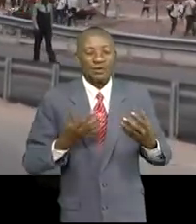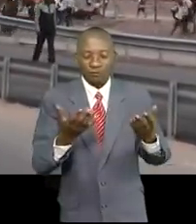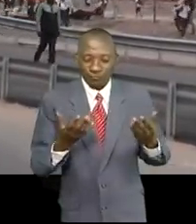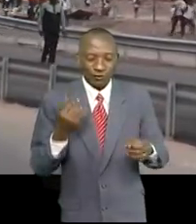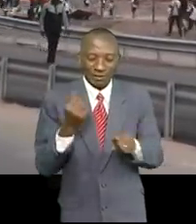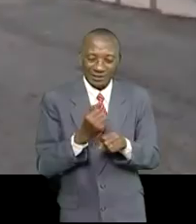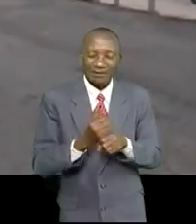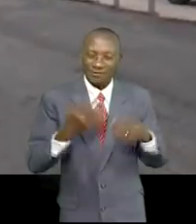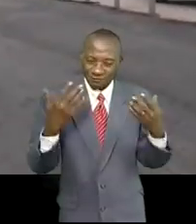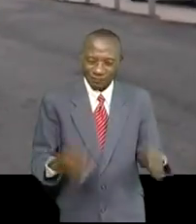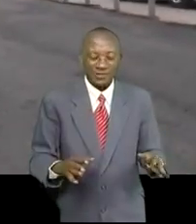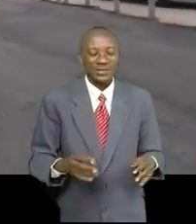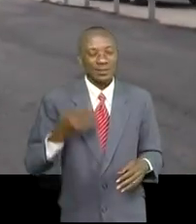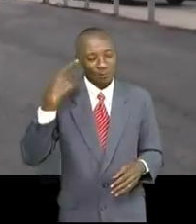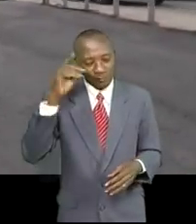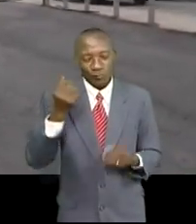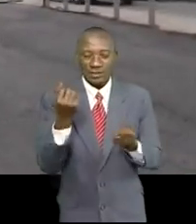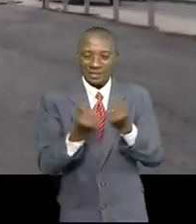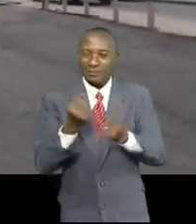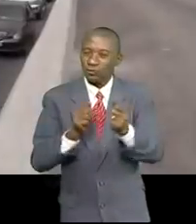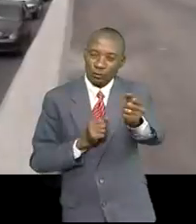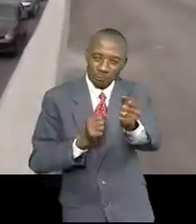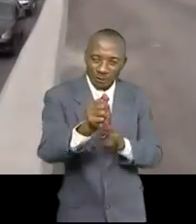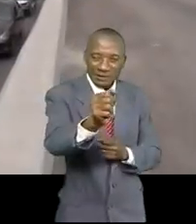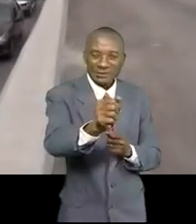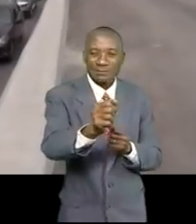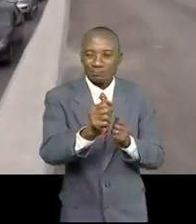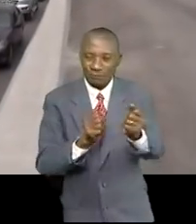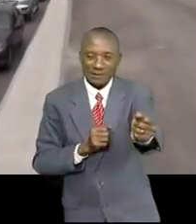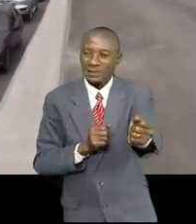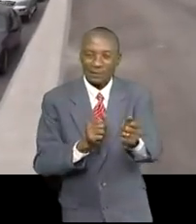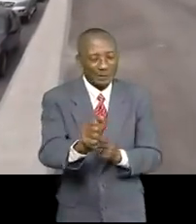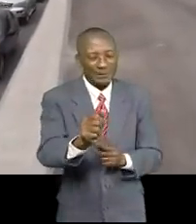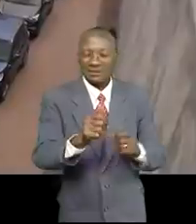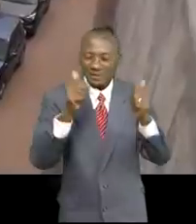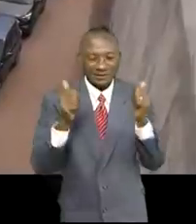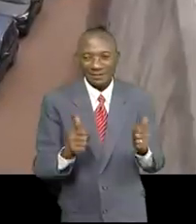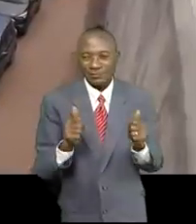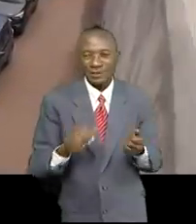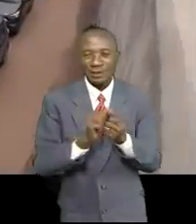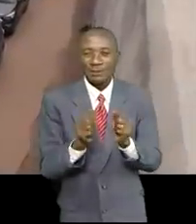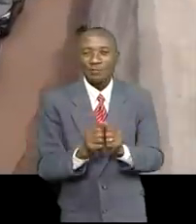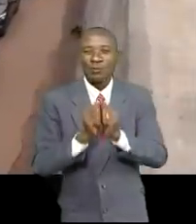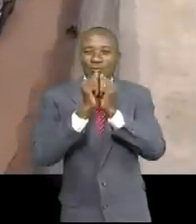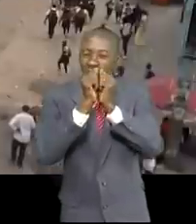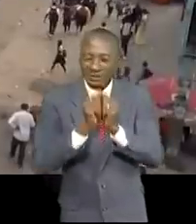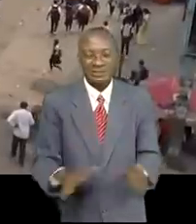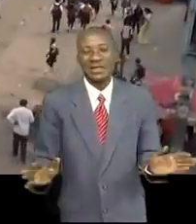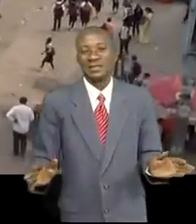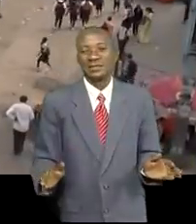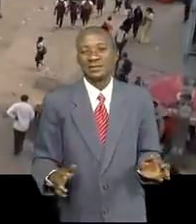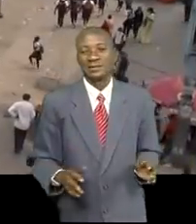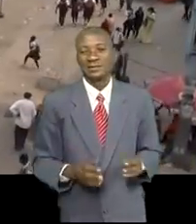pour espérer renouer avec la fluidité habituelle de cet avenir historique qui est l'avenir de la